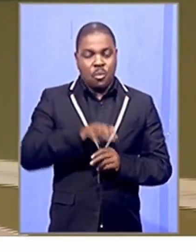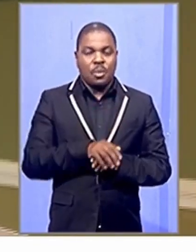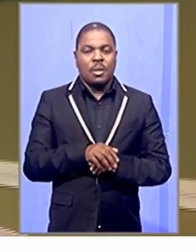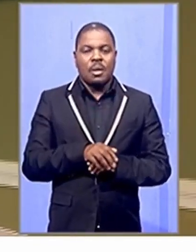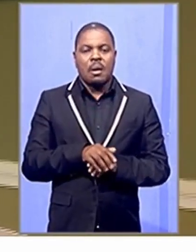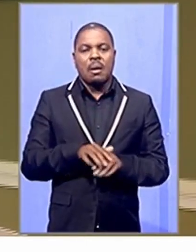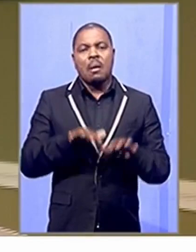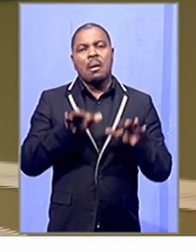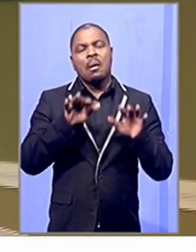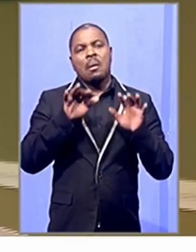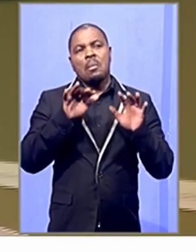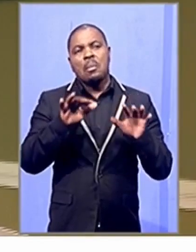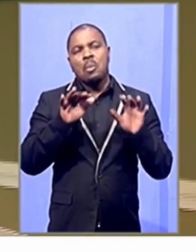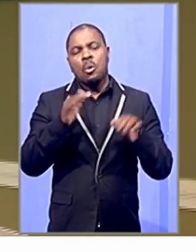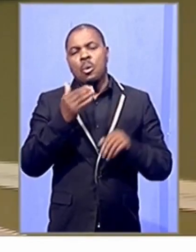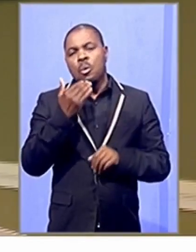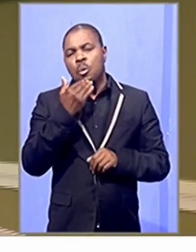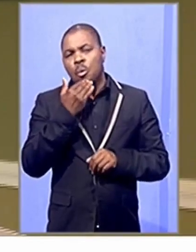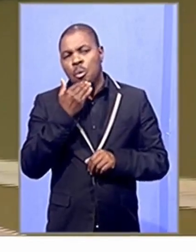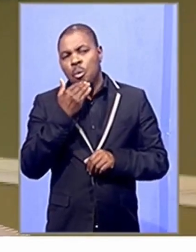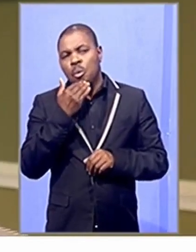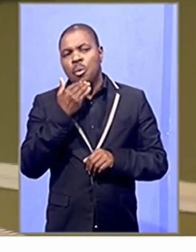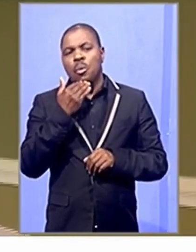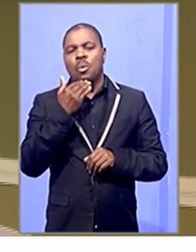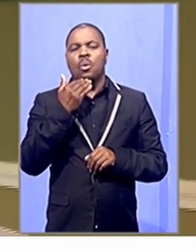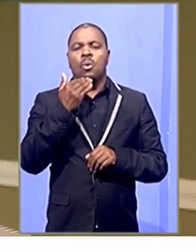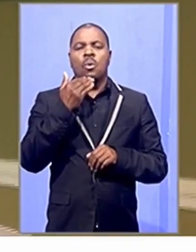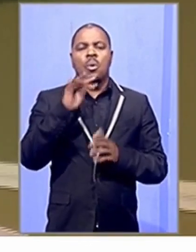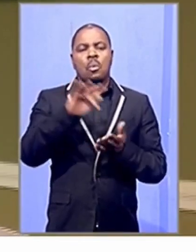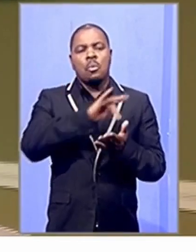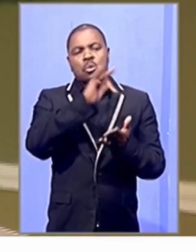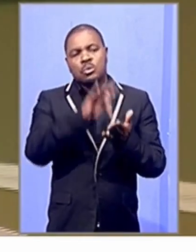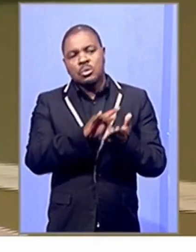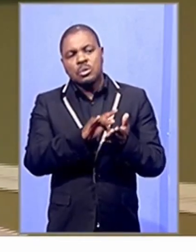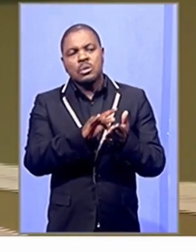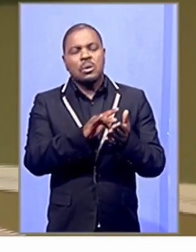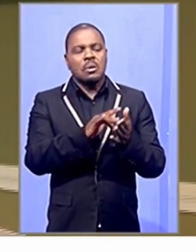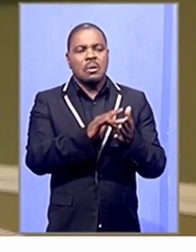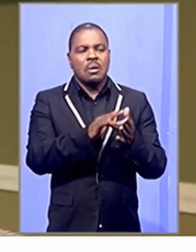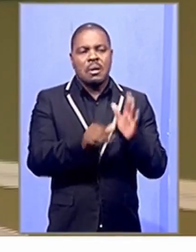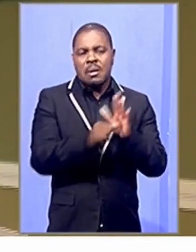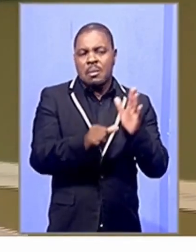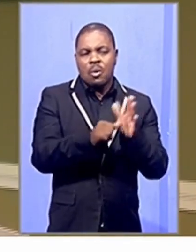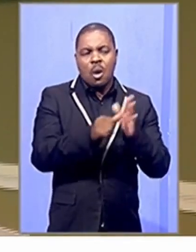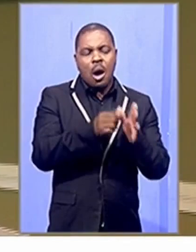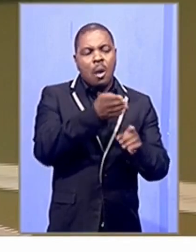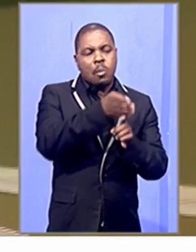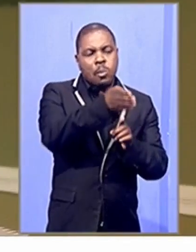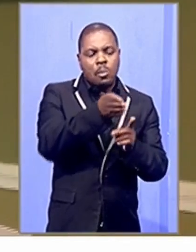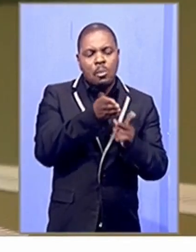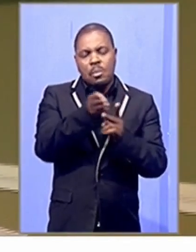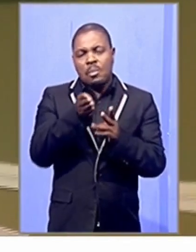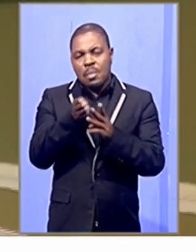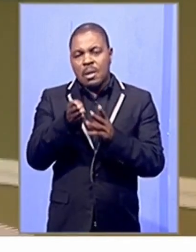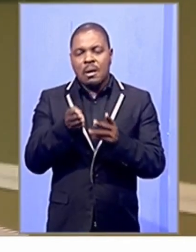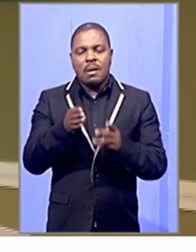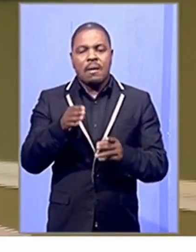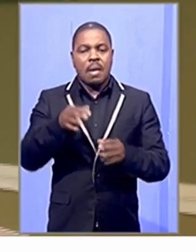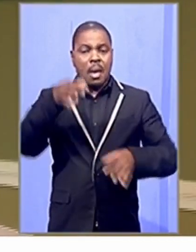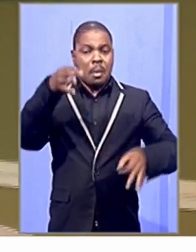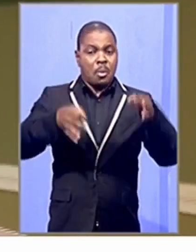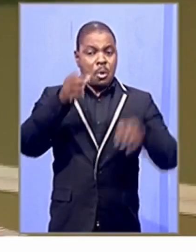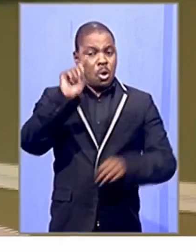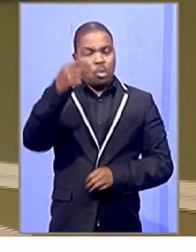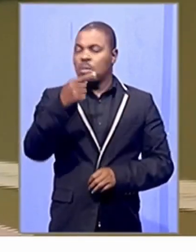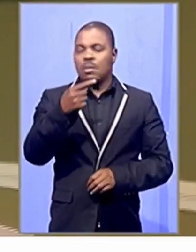ba kenang di positions tseo tsa bohlokwa e seng fela tsa dipolitiki empa le